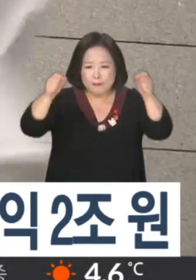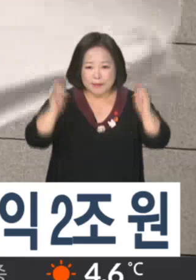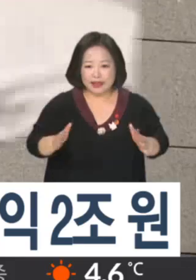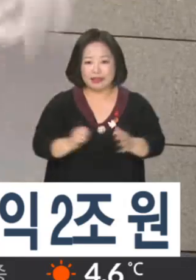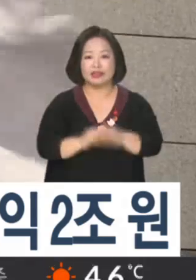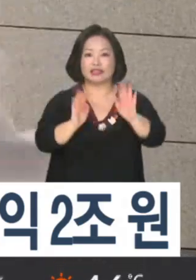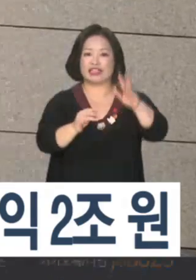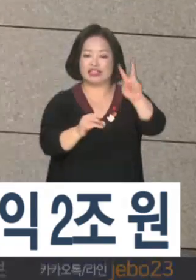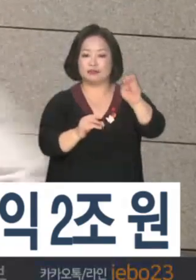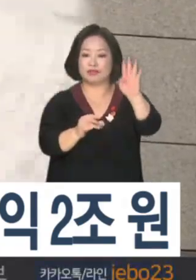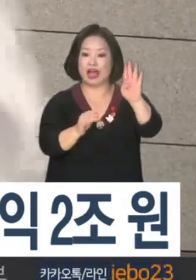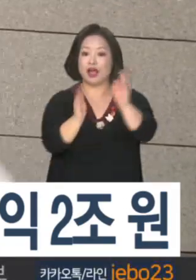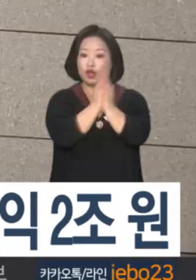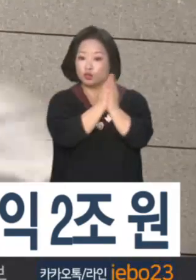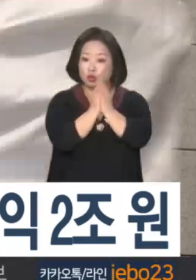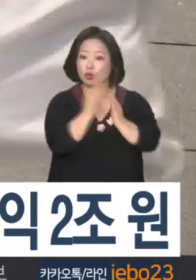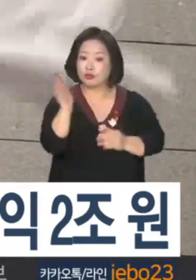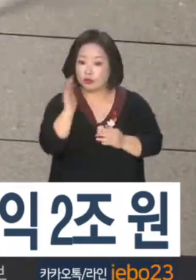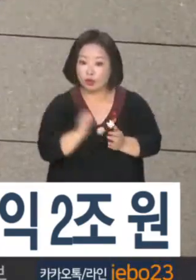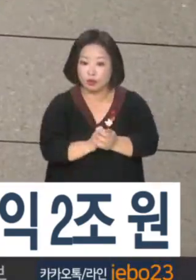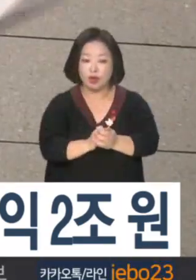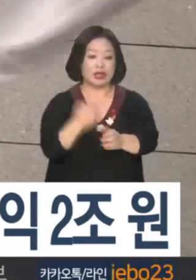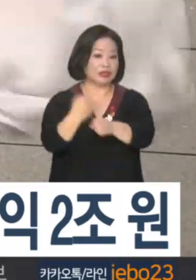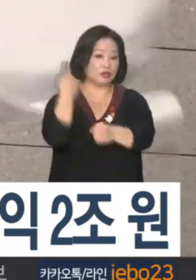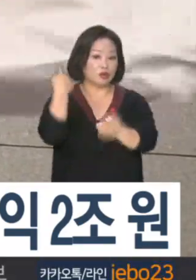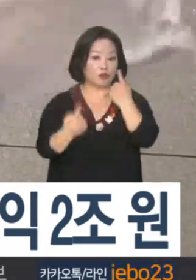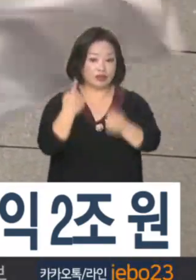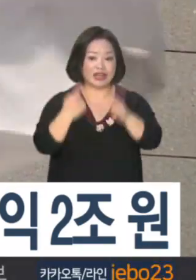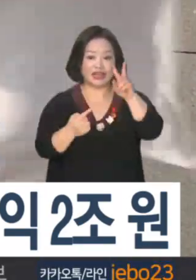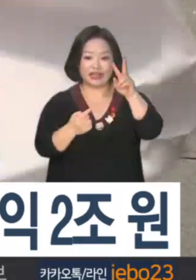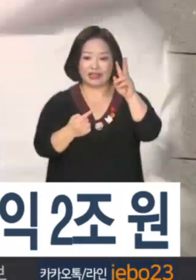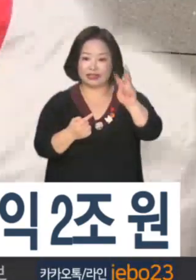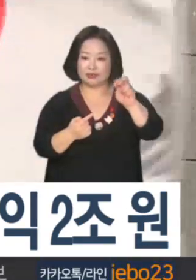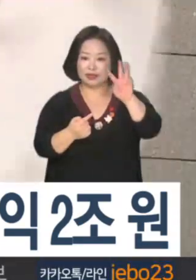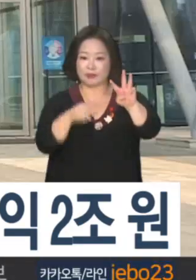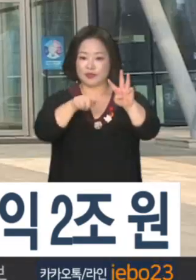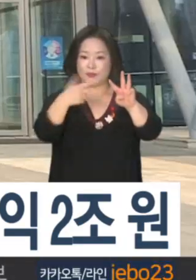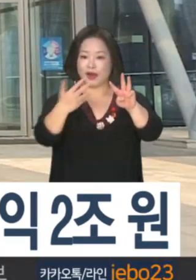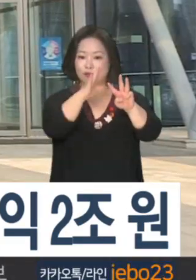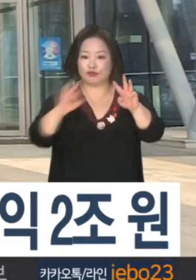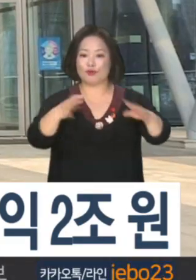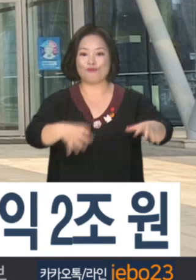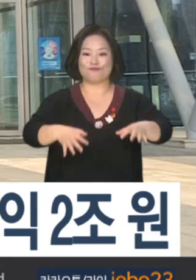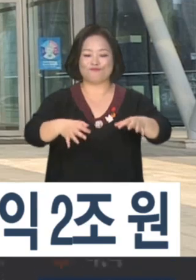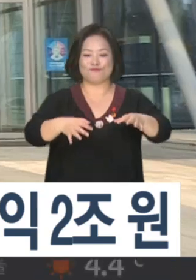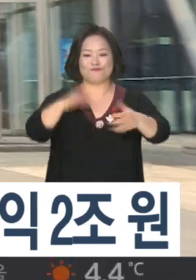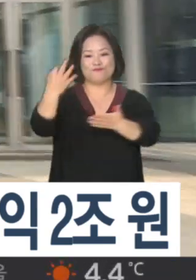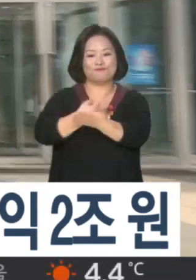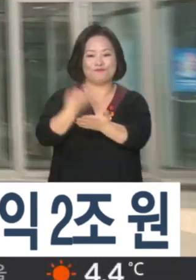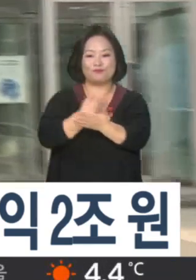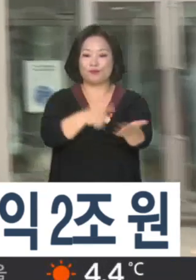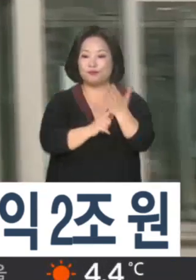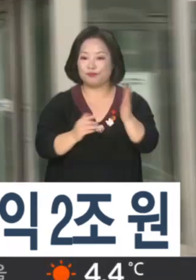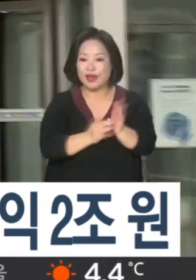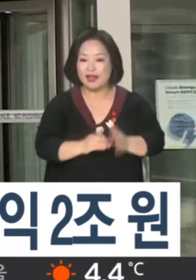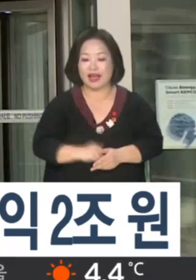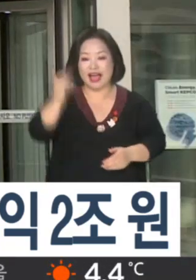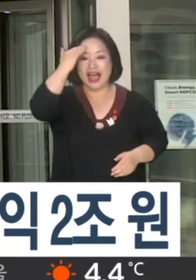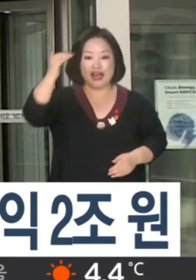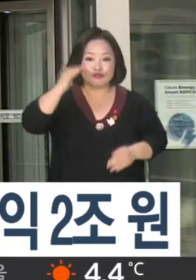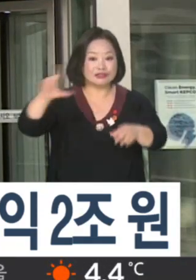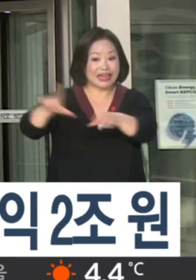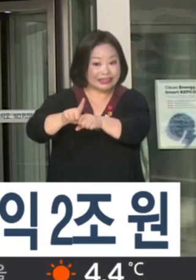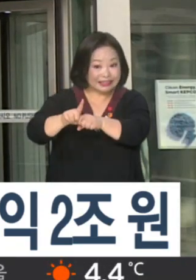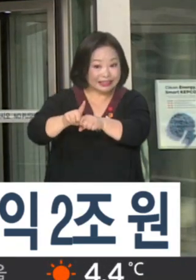24조 4,700억 원으로 지나은 동기 대비 23.8% 증가한 것으로 나타났습니다 한국 가스